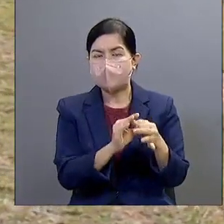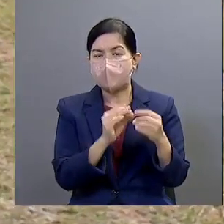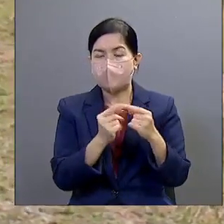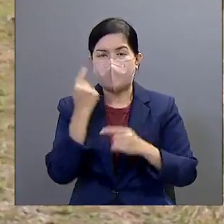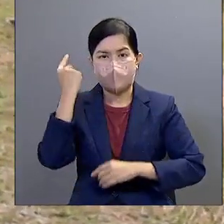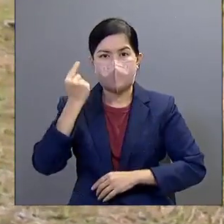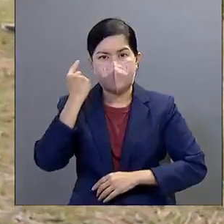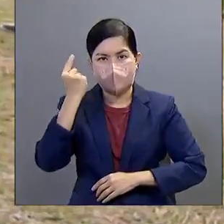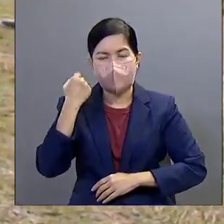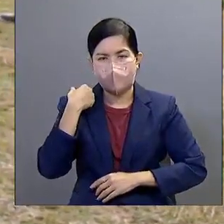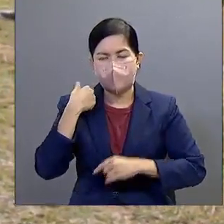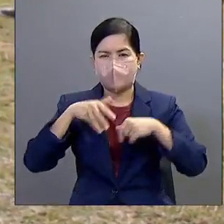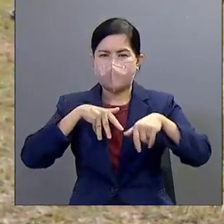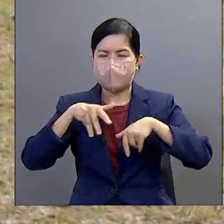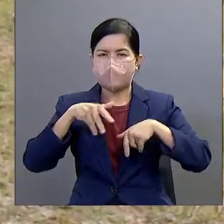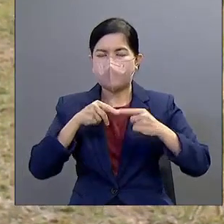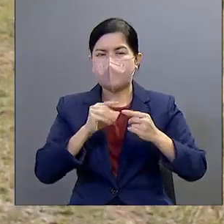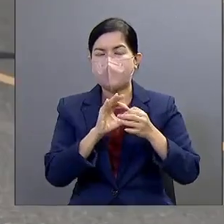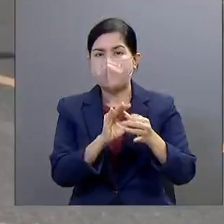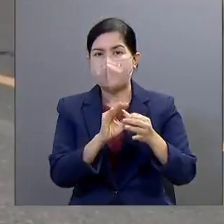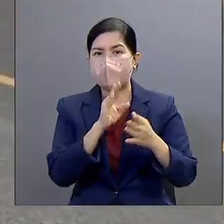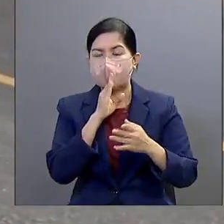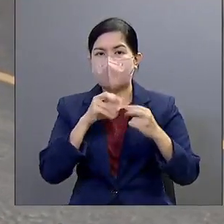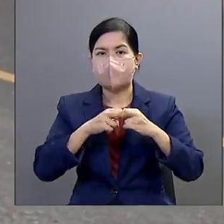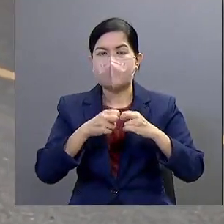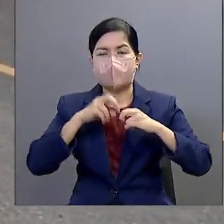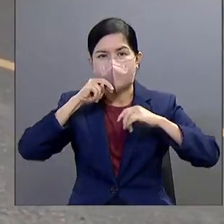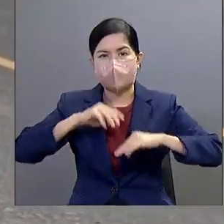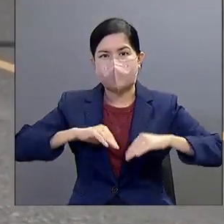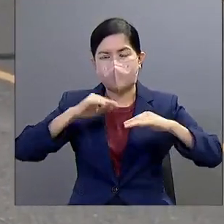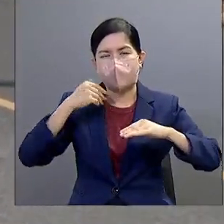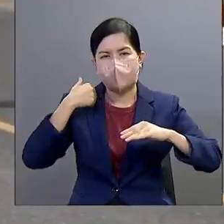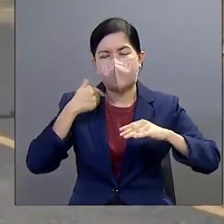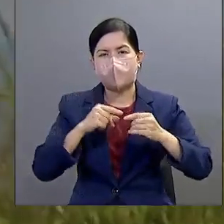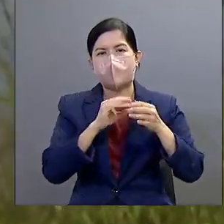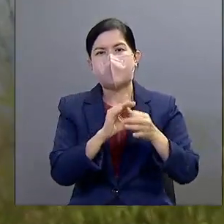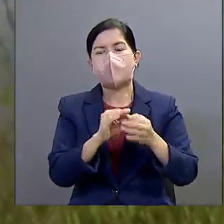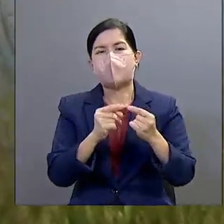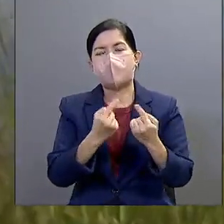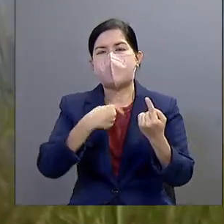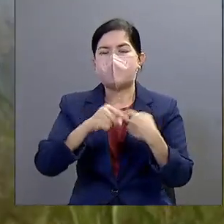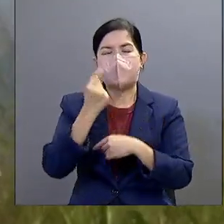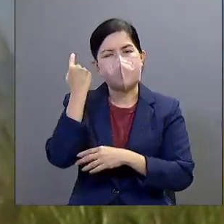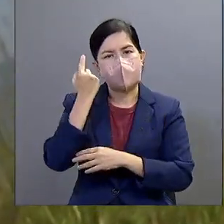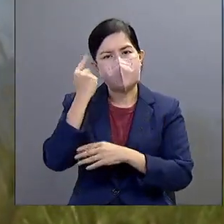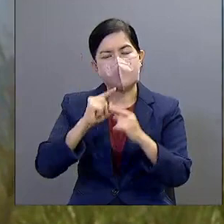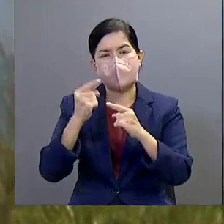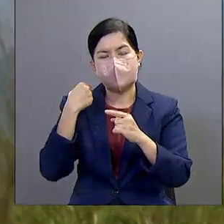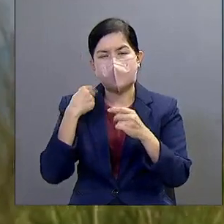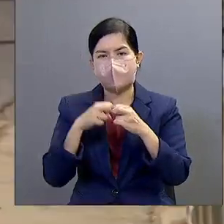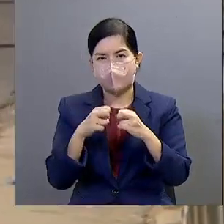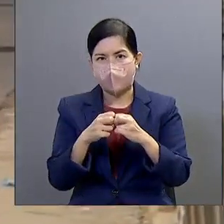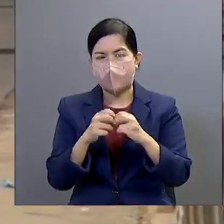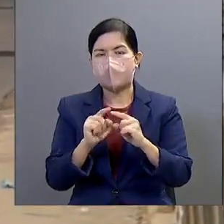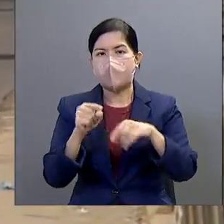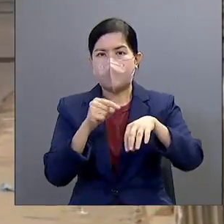มีหลายคนเป็นห่วงว่าน้ำท่วมจะไปกระทบการเดินทางแต่ว่านายกสมาคมธุรกิจท่องเที่ยวภายในประเทศหรือว่าสธน.บอกว่าจะไม่กระทบนะคะ